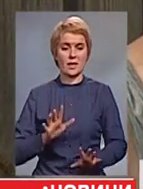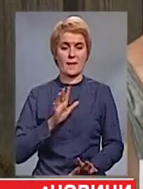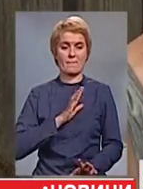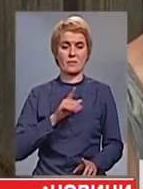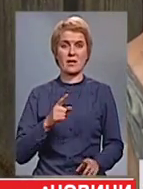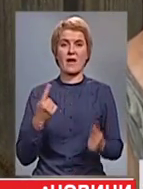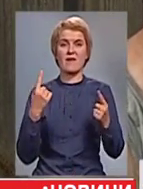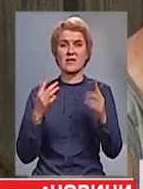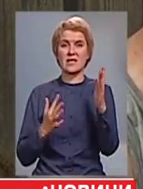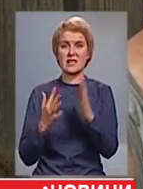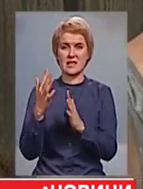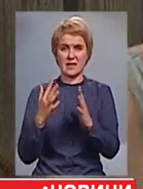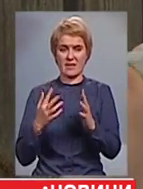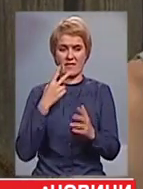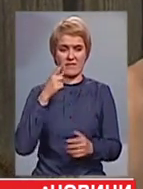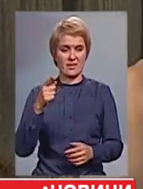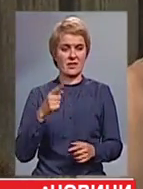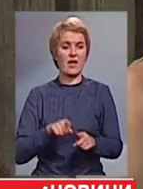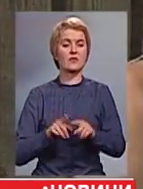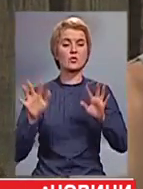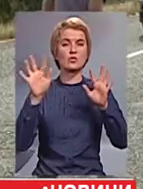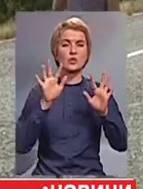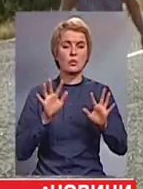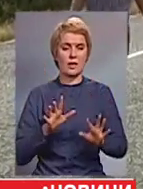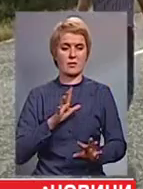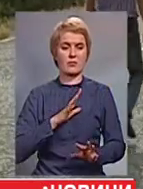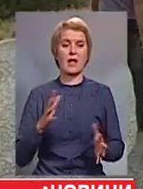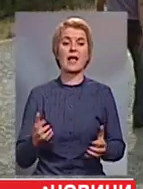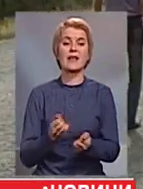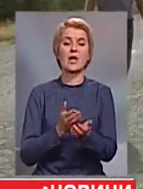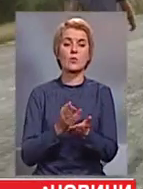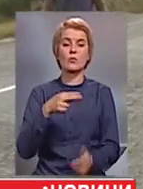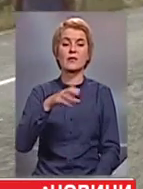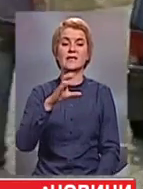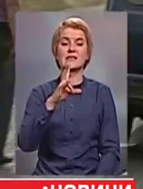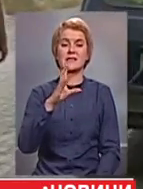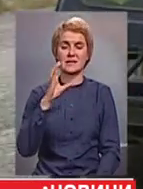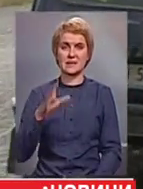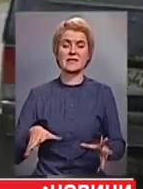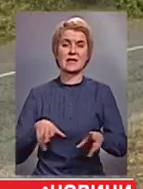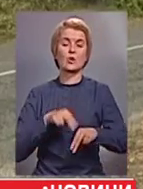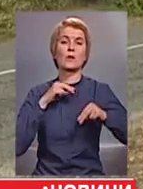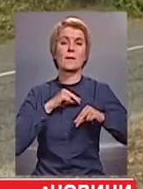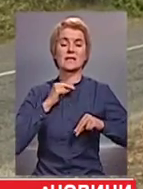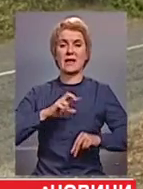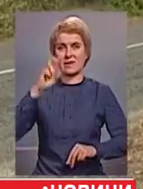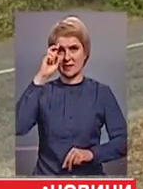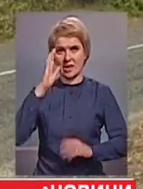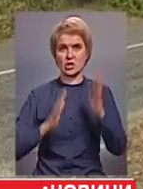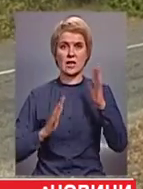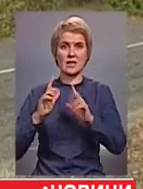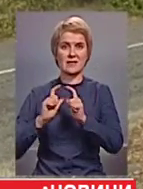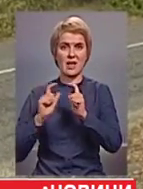он велике дерево, то трошки більше видно. В тумані вони були. Рятувальники ДСНС разом з працівниками Держлісагентства